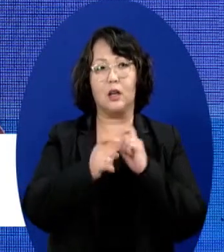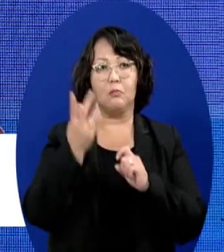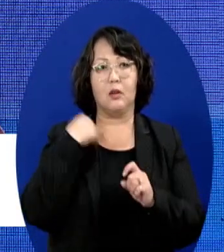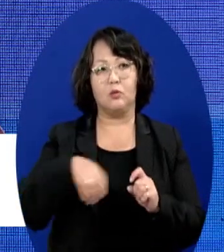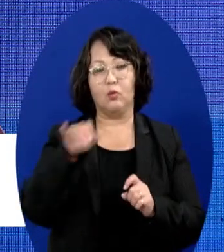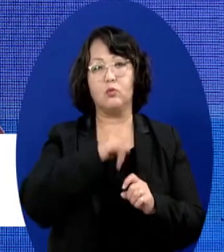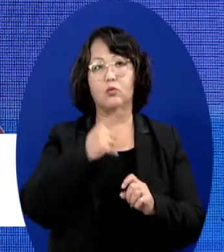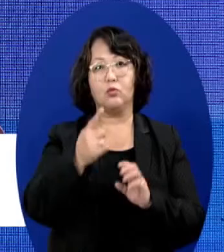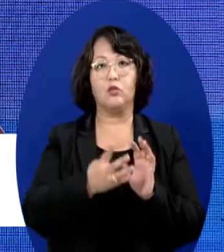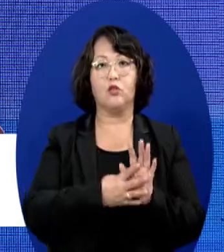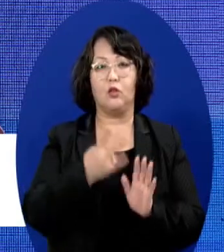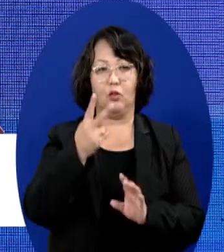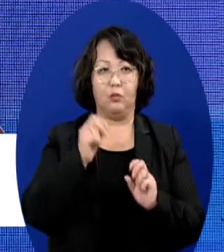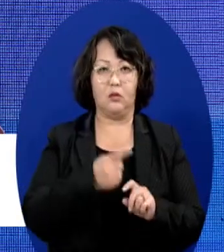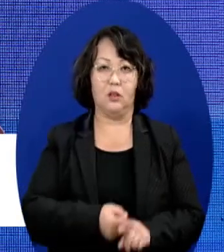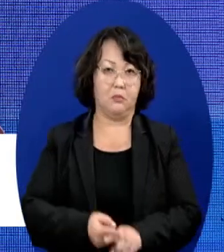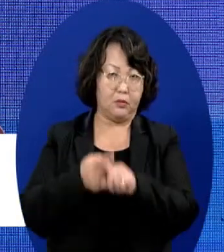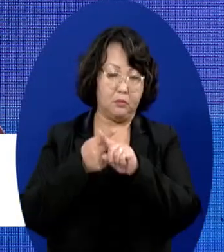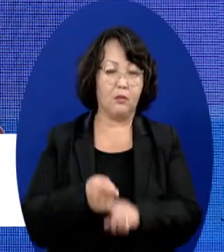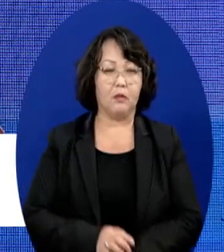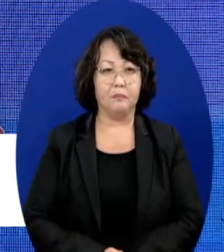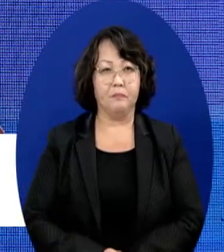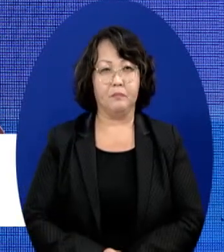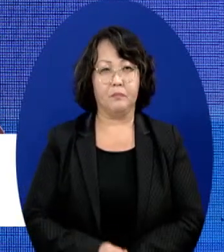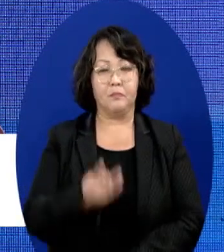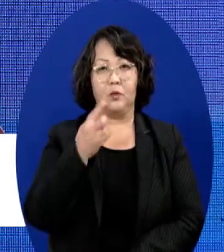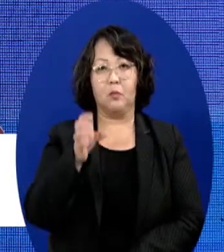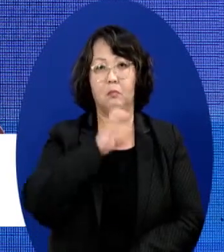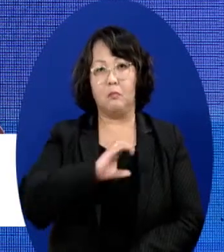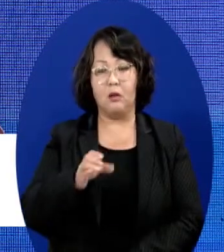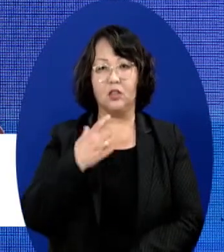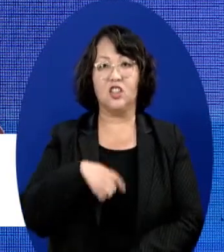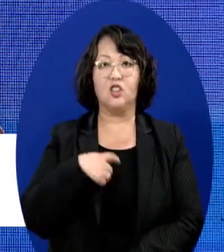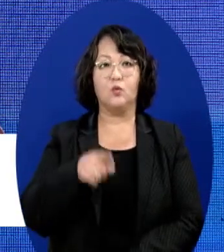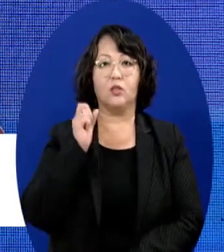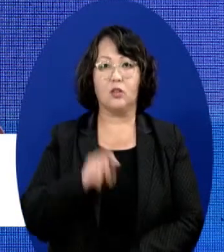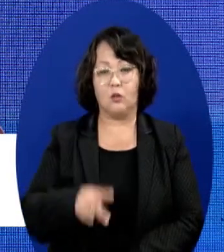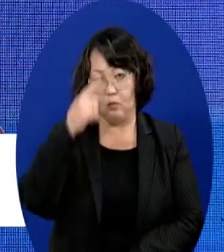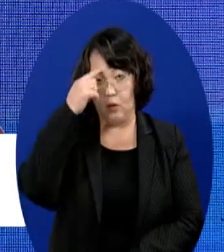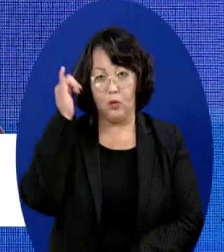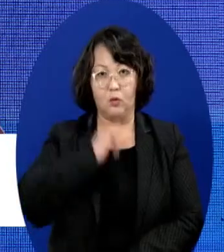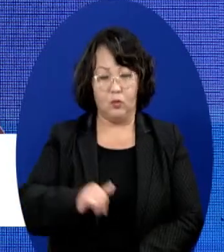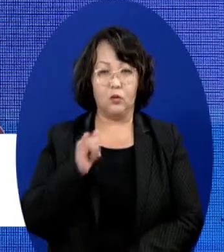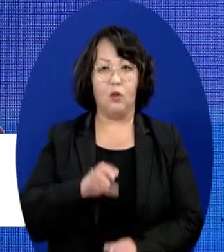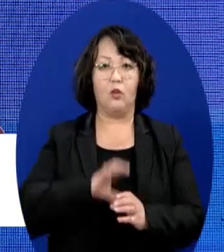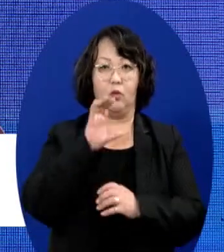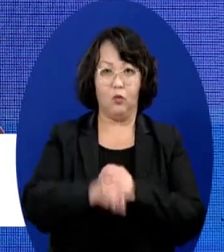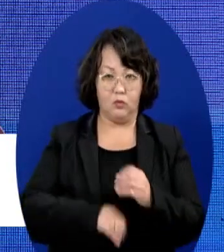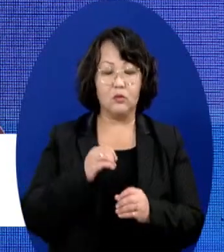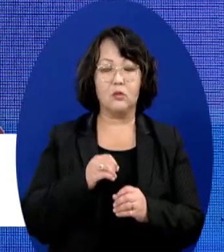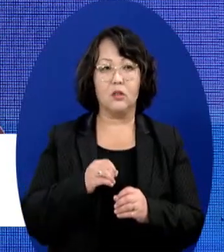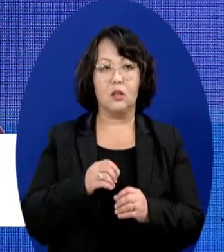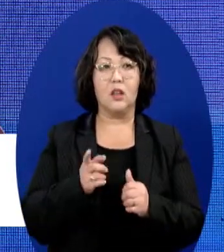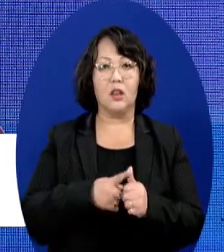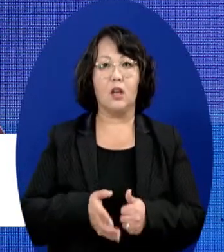өдгөө 192-т хүрсэн байна. Нэгдсэн үндэсний байгууллагын гишүүнчлэн Монгол улсын олон улсын тавцан дахь нэр